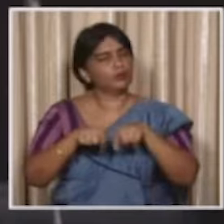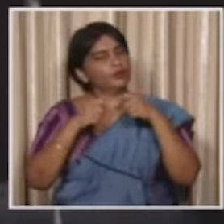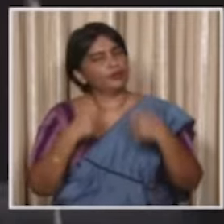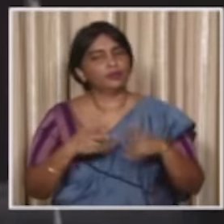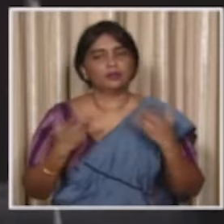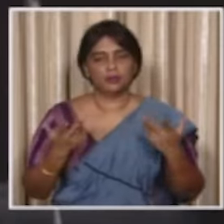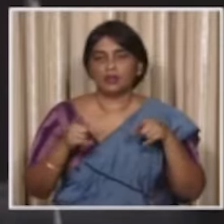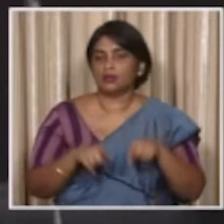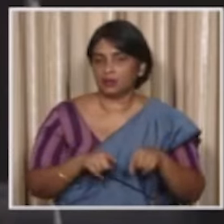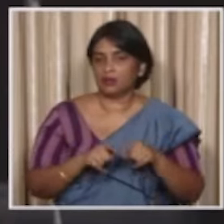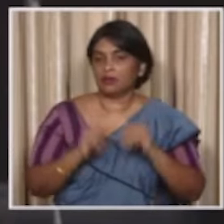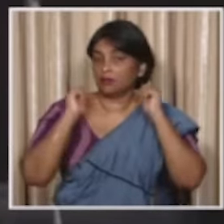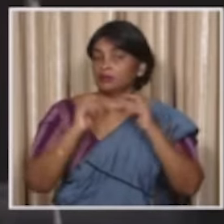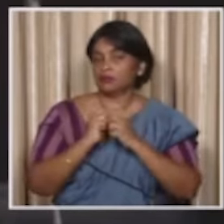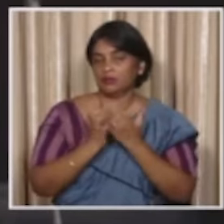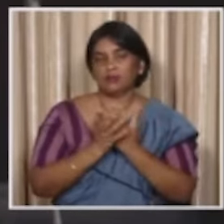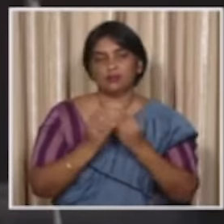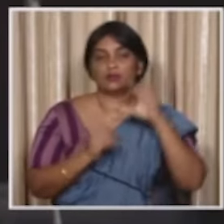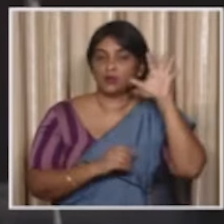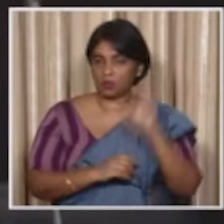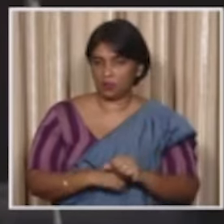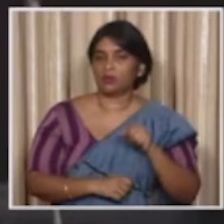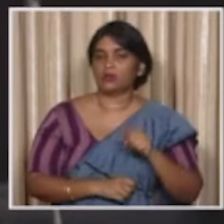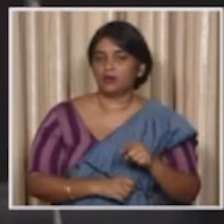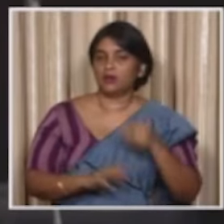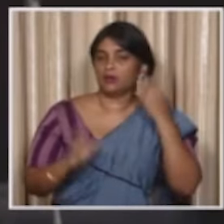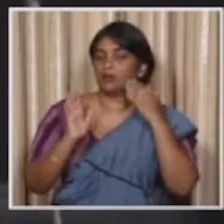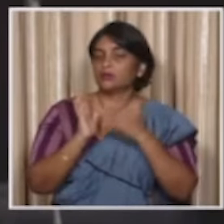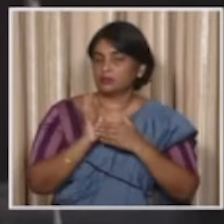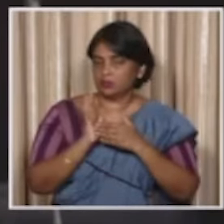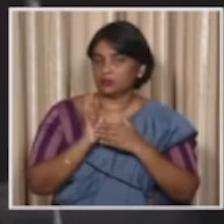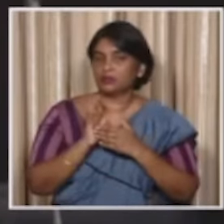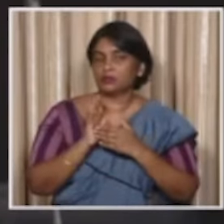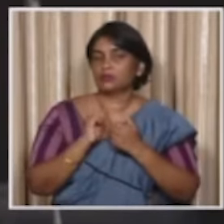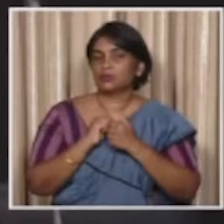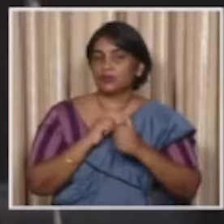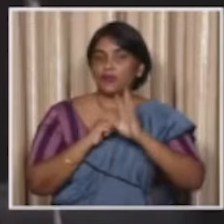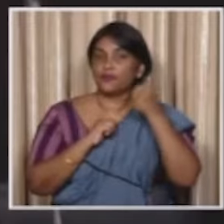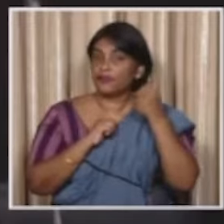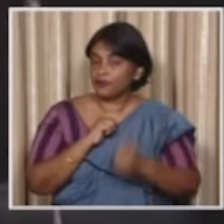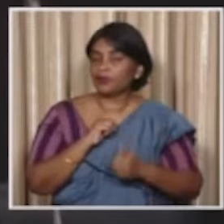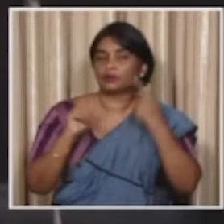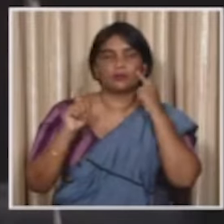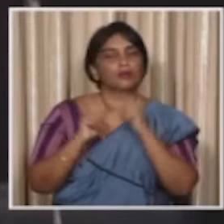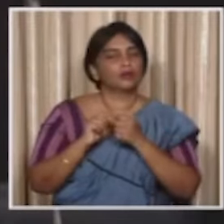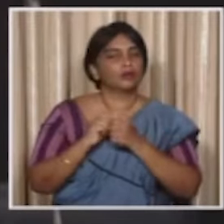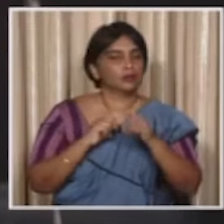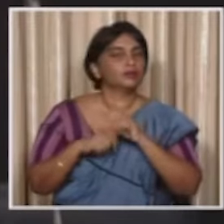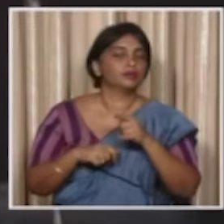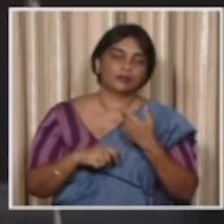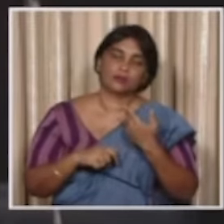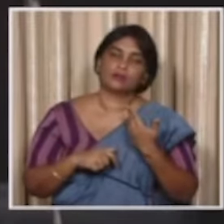වුණත් මේකට තිරසාර විසඳුමක් ගේන්න ඕනේ. මේ ගැන ඉතා අවධානය ඉතා වැදගත් කරුණක් මේ ගැන අවධානය යොමු කරන්න